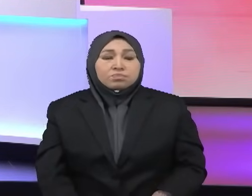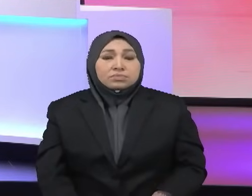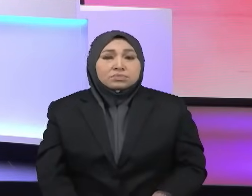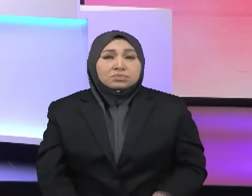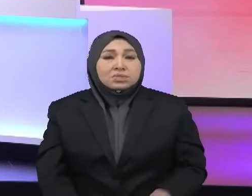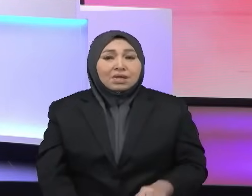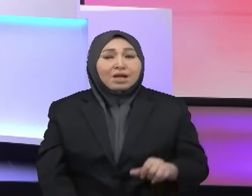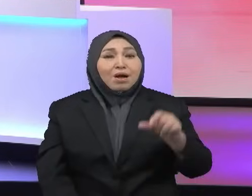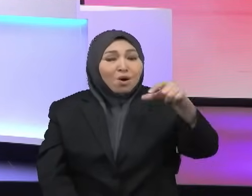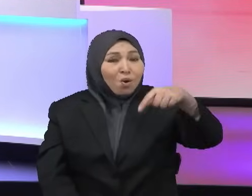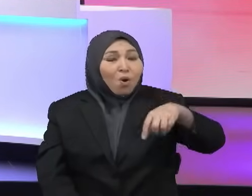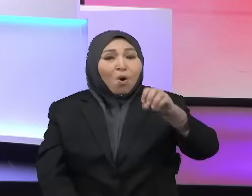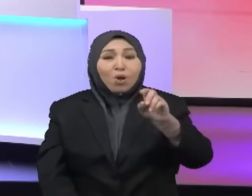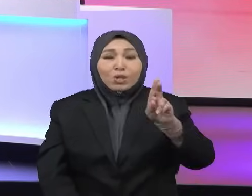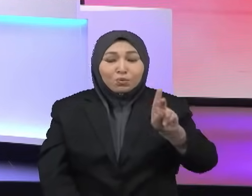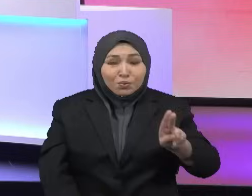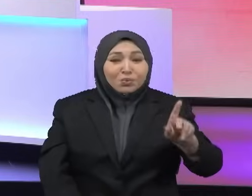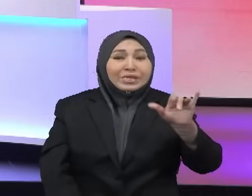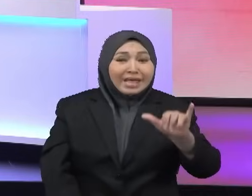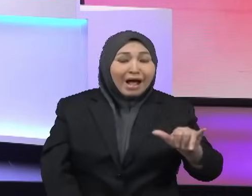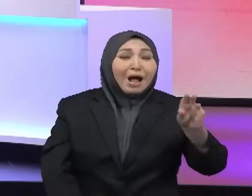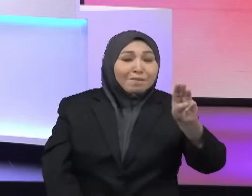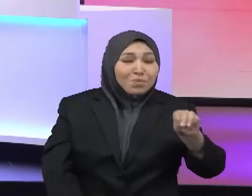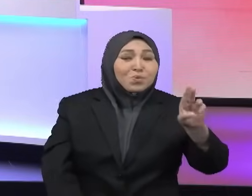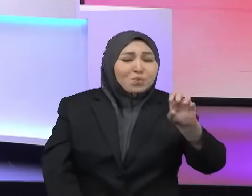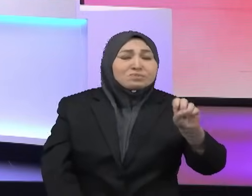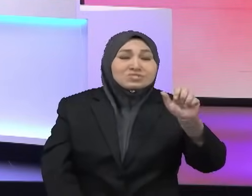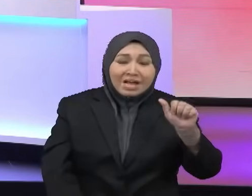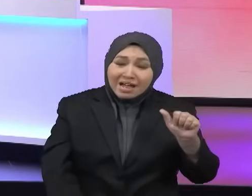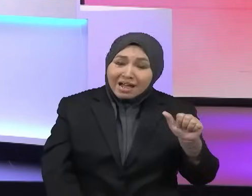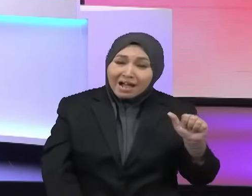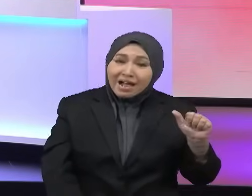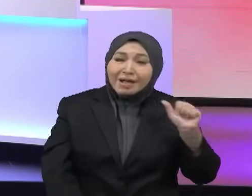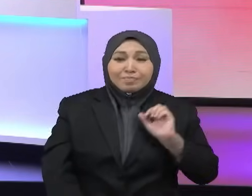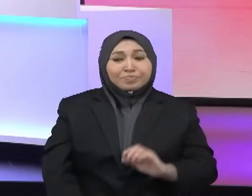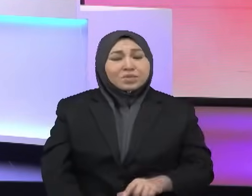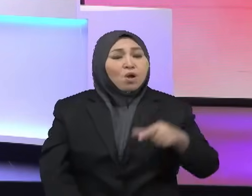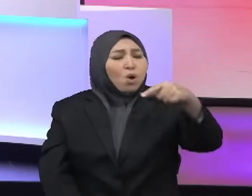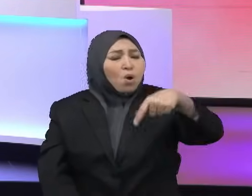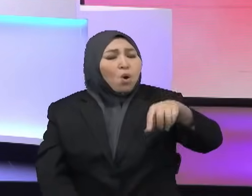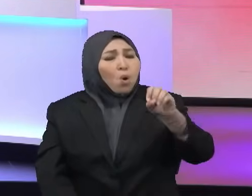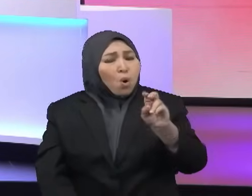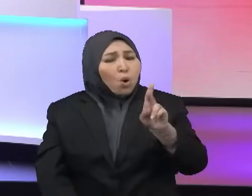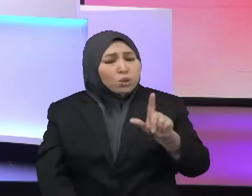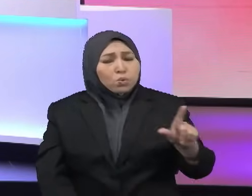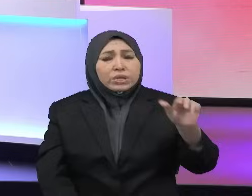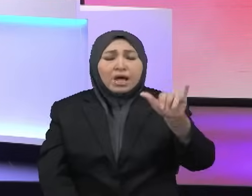1, 2, mula. Qalu ya Musa. Qalu